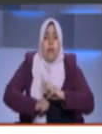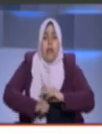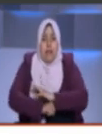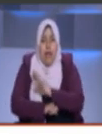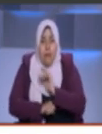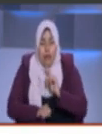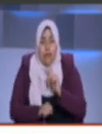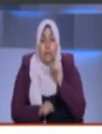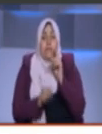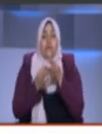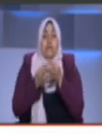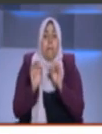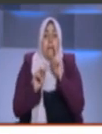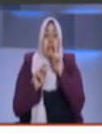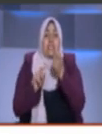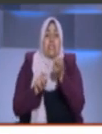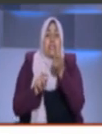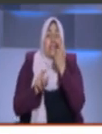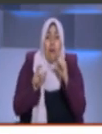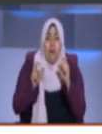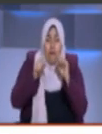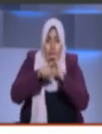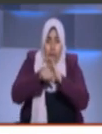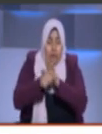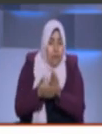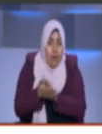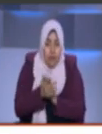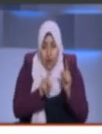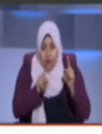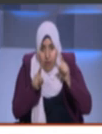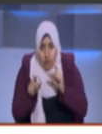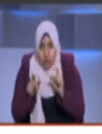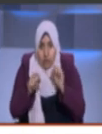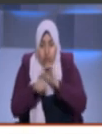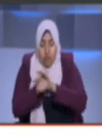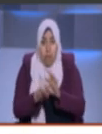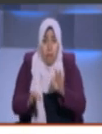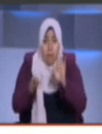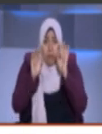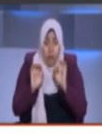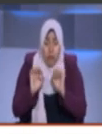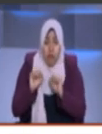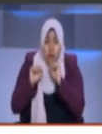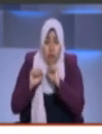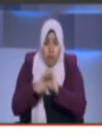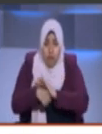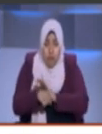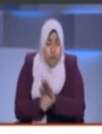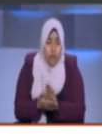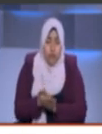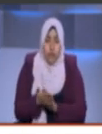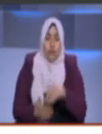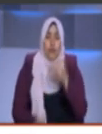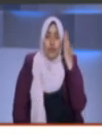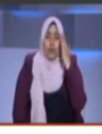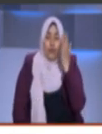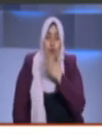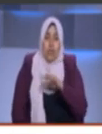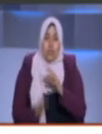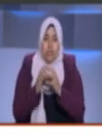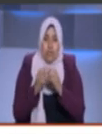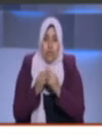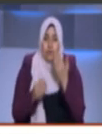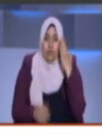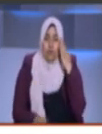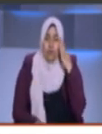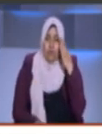انا بعتقد انه لا يوجد لحد الان علاج نوعي لهذا المرض. بشكرك شكرا جزيلا دكتور